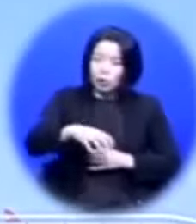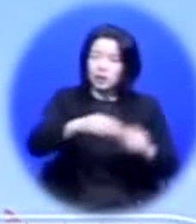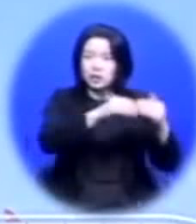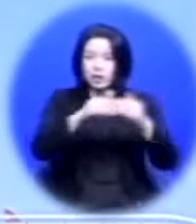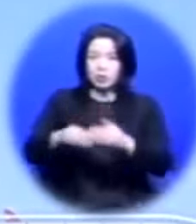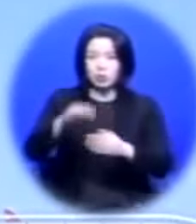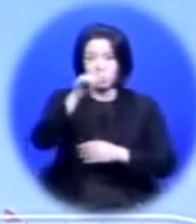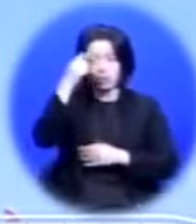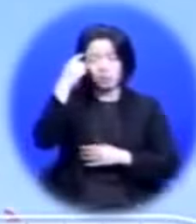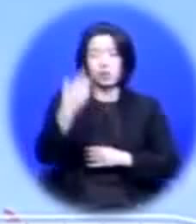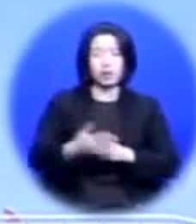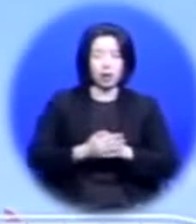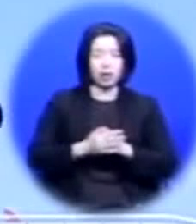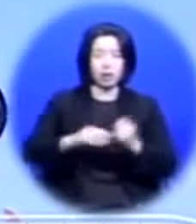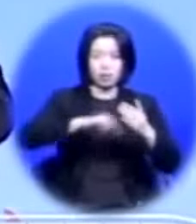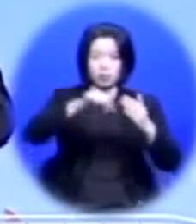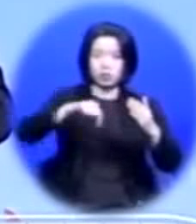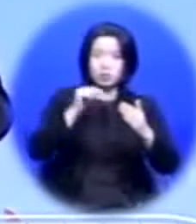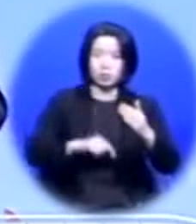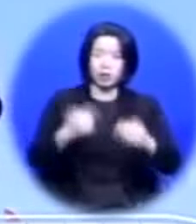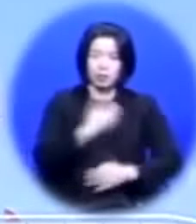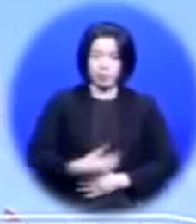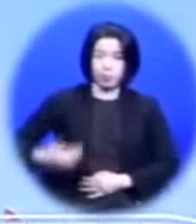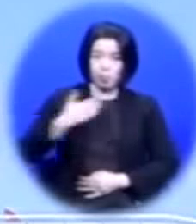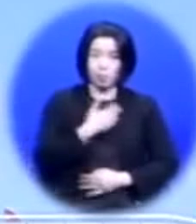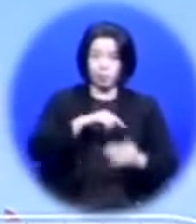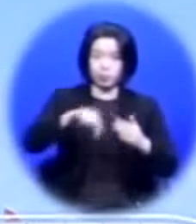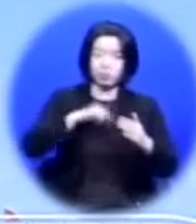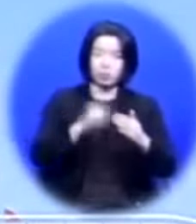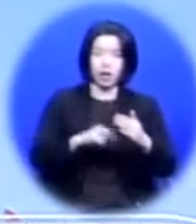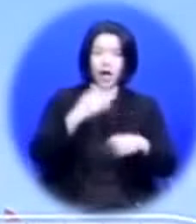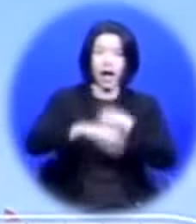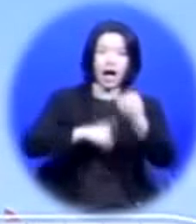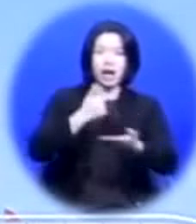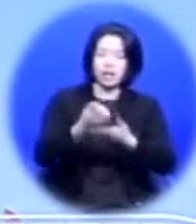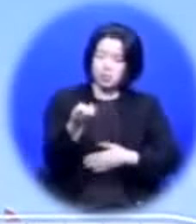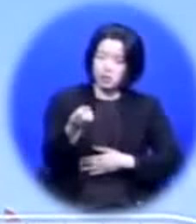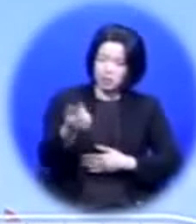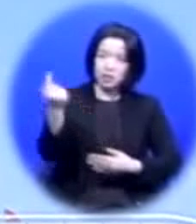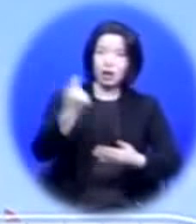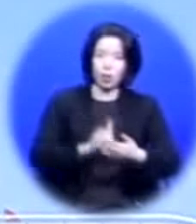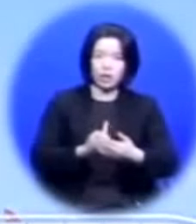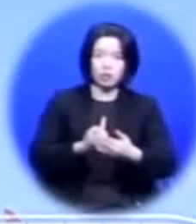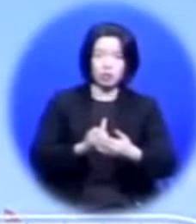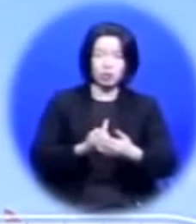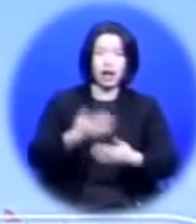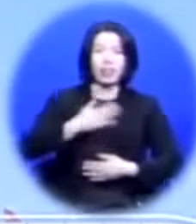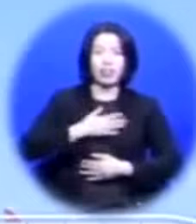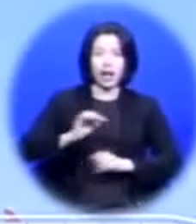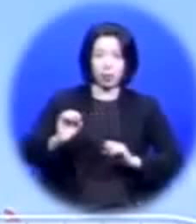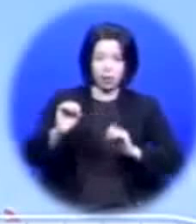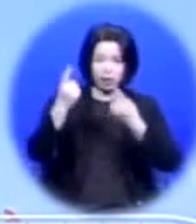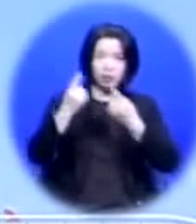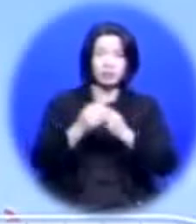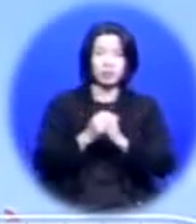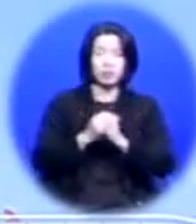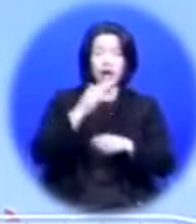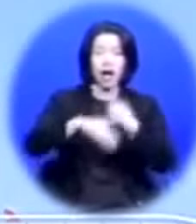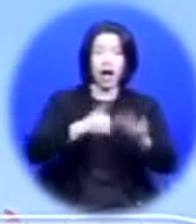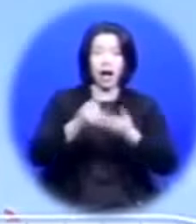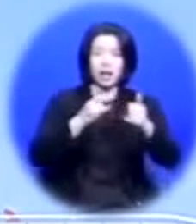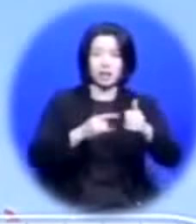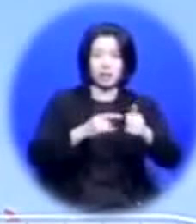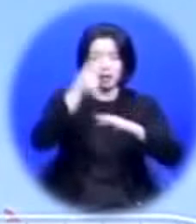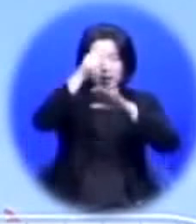했어요 우리 속에 육신 속에 하나님의 씨가 들어와서 나로 하여금 하나님께